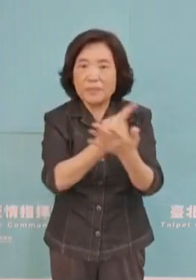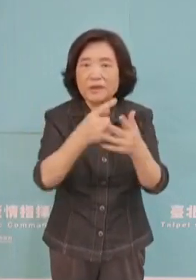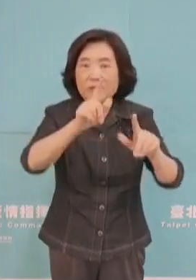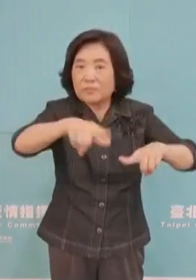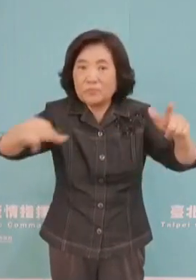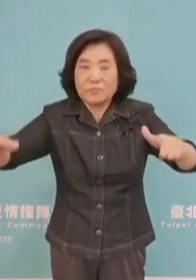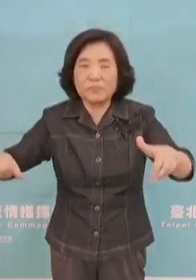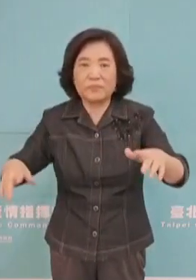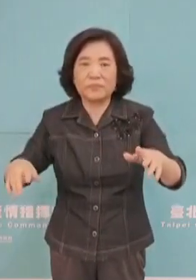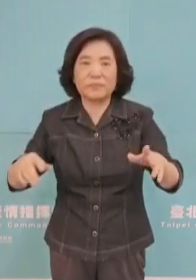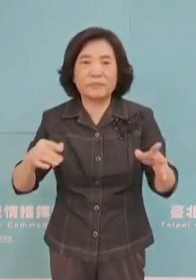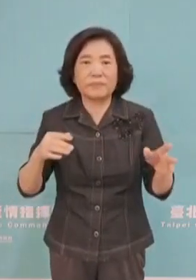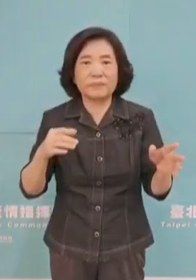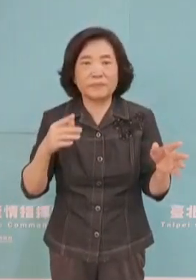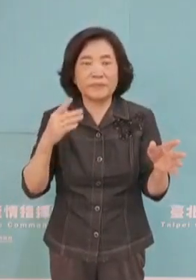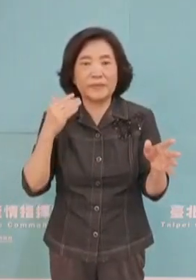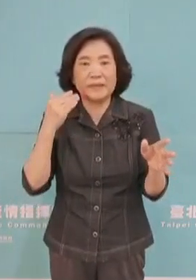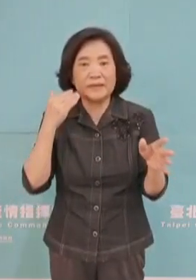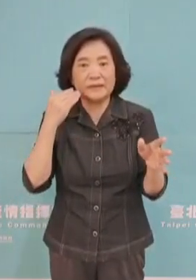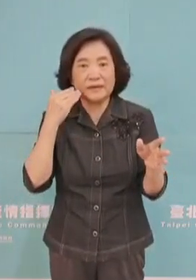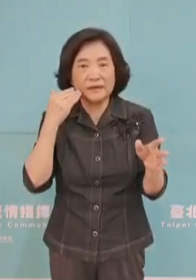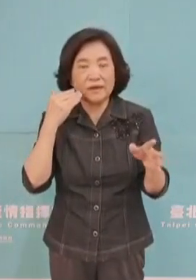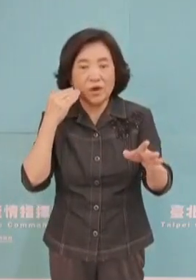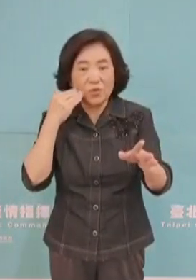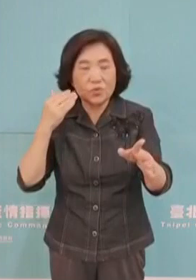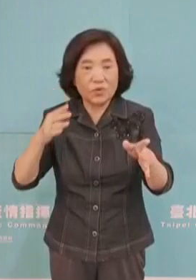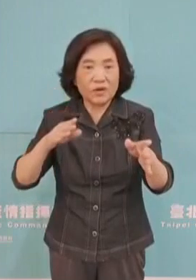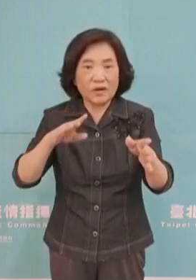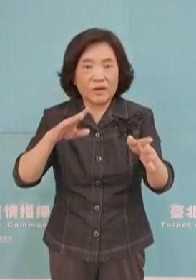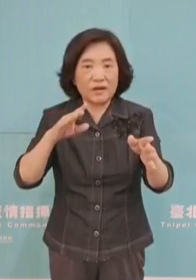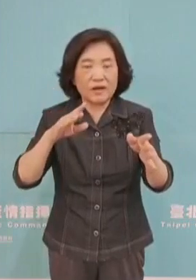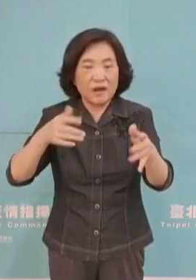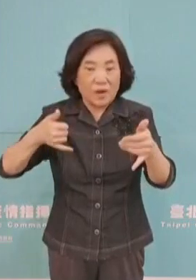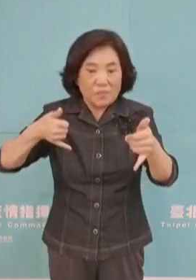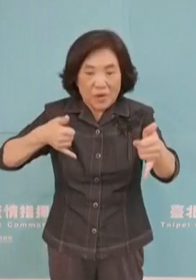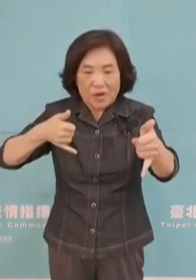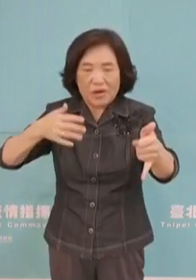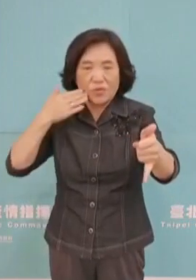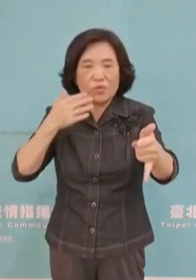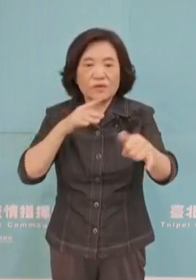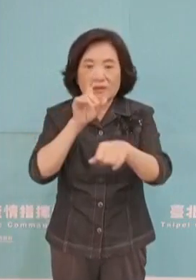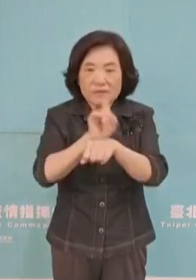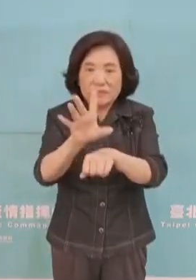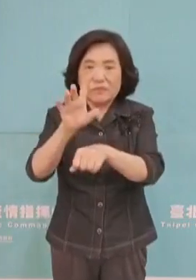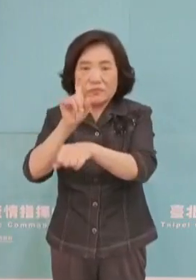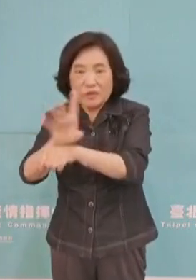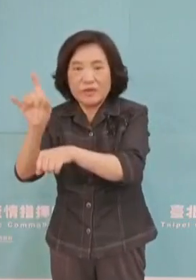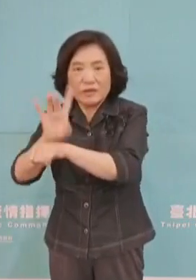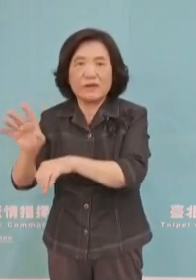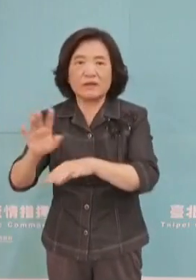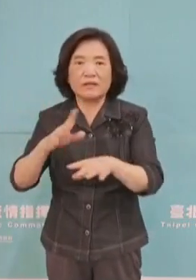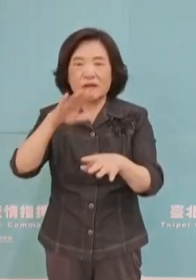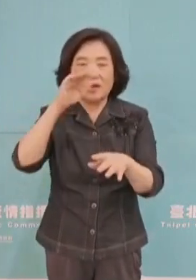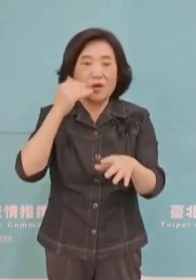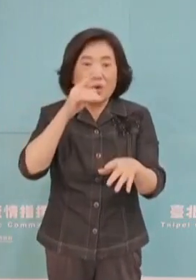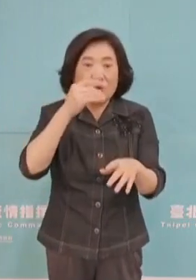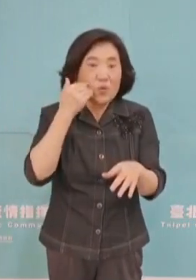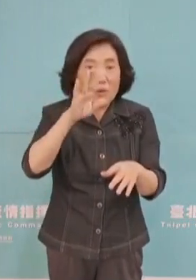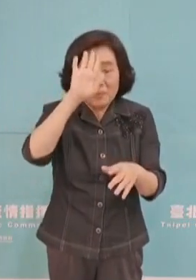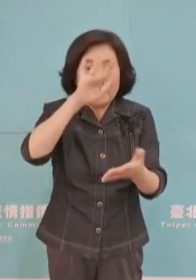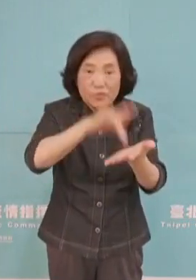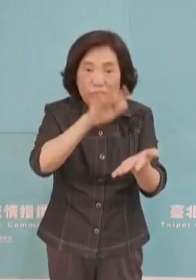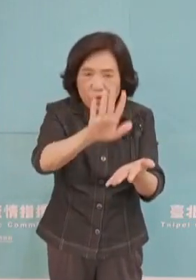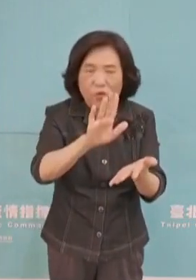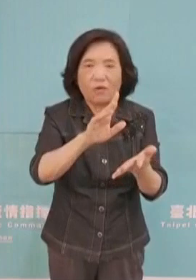们都假设这个病毒，也会掉到地上来，你知道吗？所以只要隔个15分钟，你知道吗？大概不太会感染。所